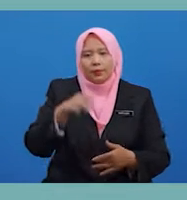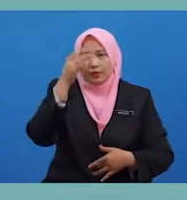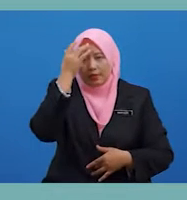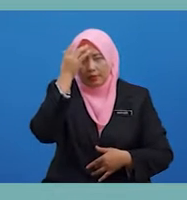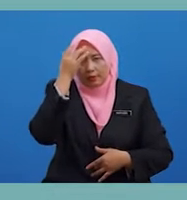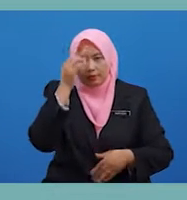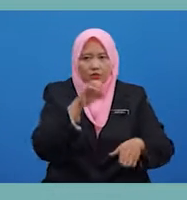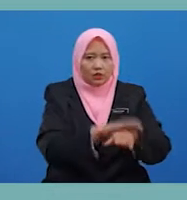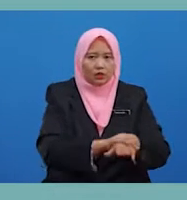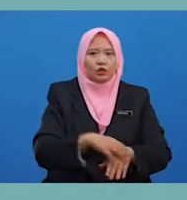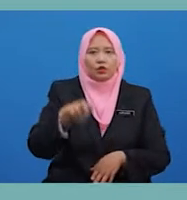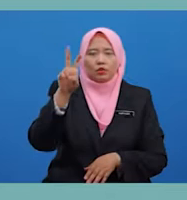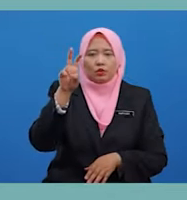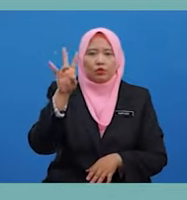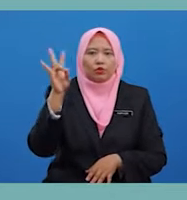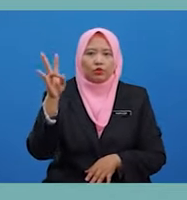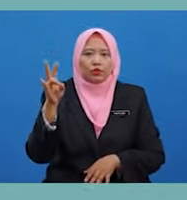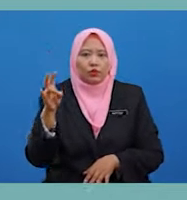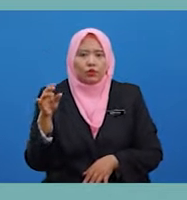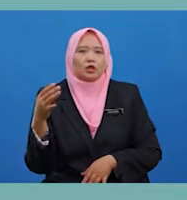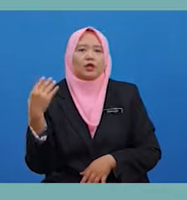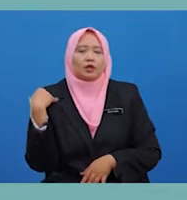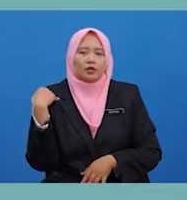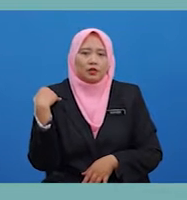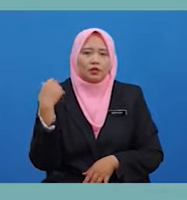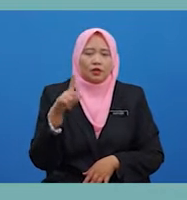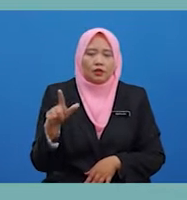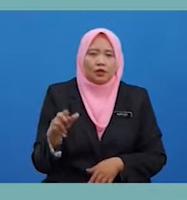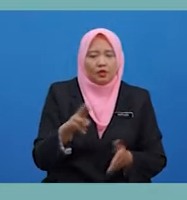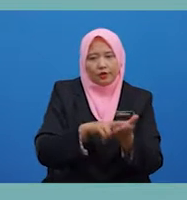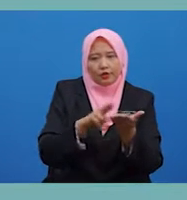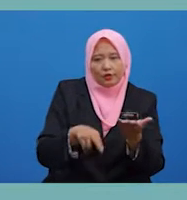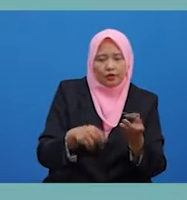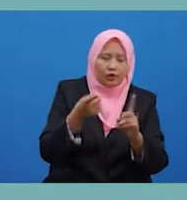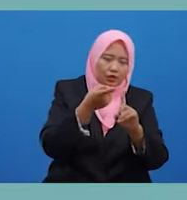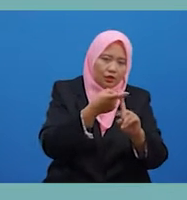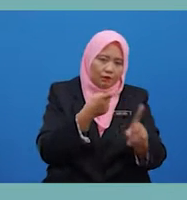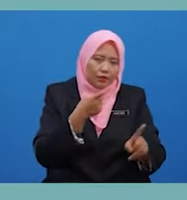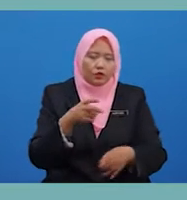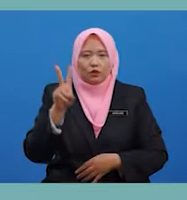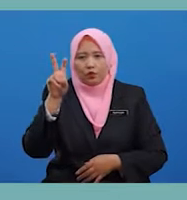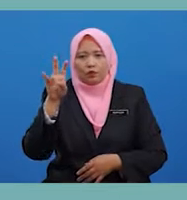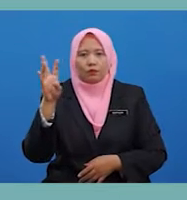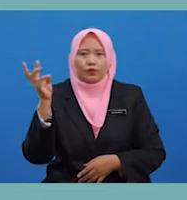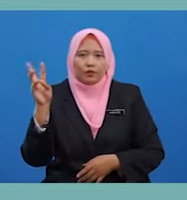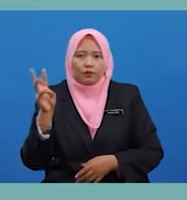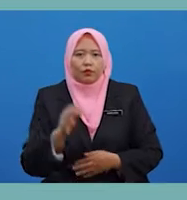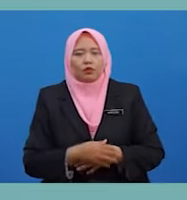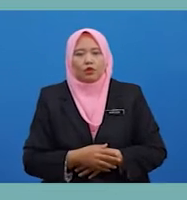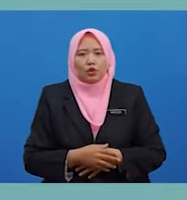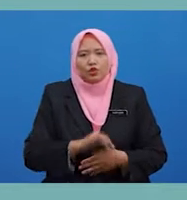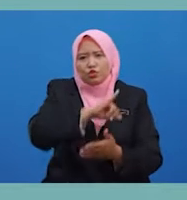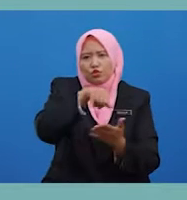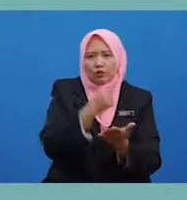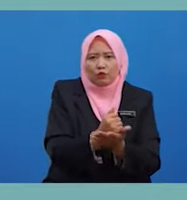adalah lebih rendah berbanding tahun 2016. Keenam, jumlah keseluruhan